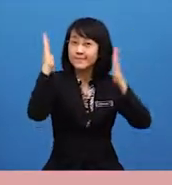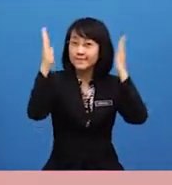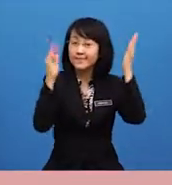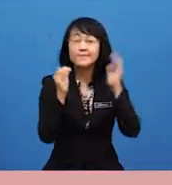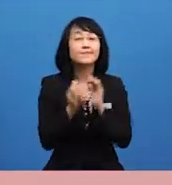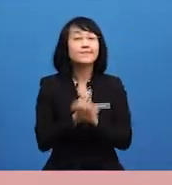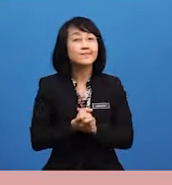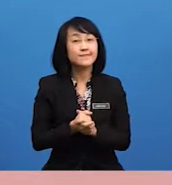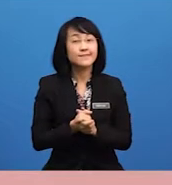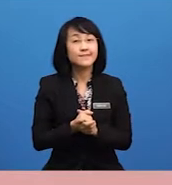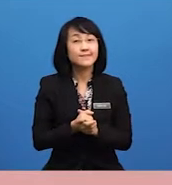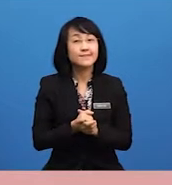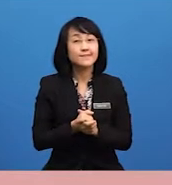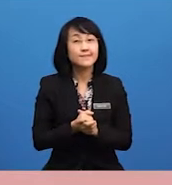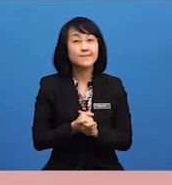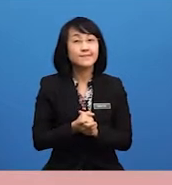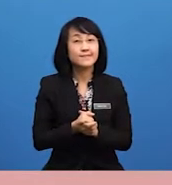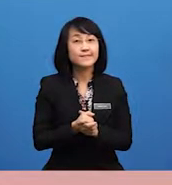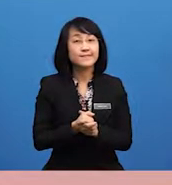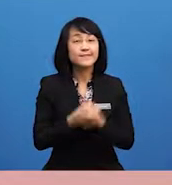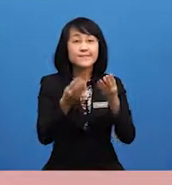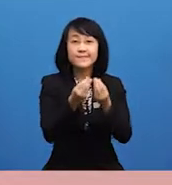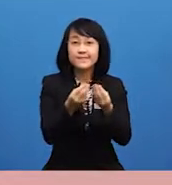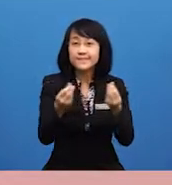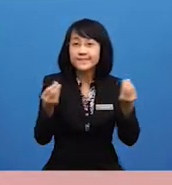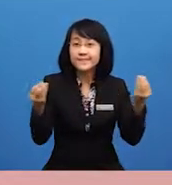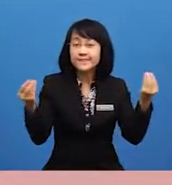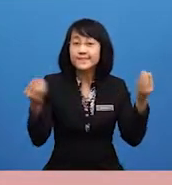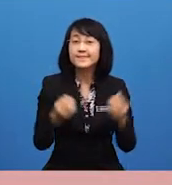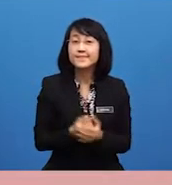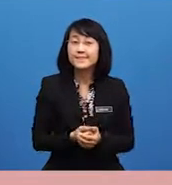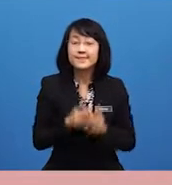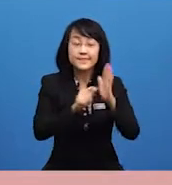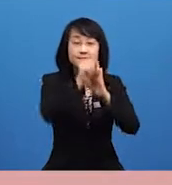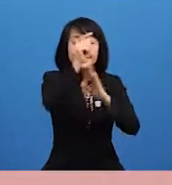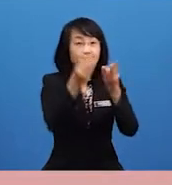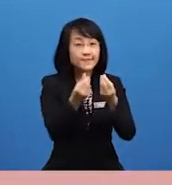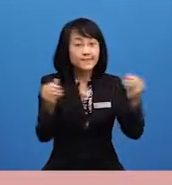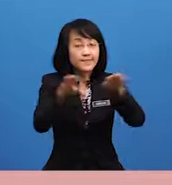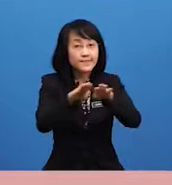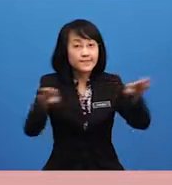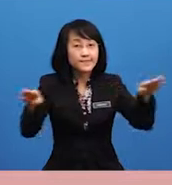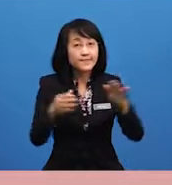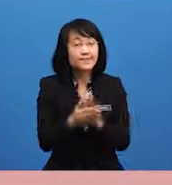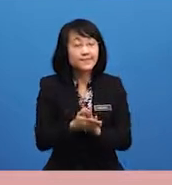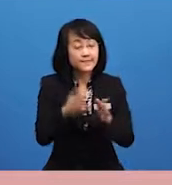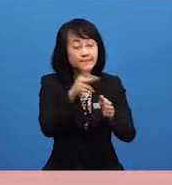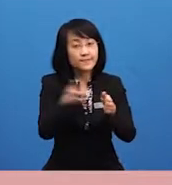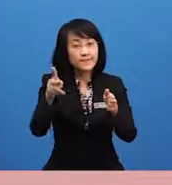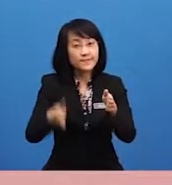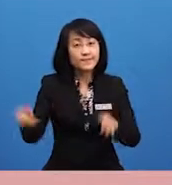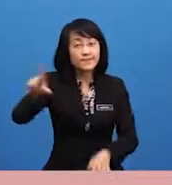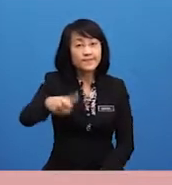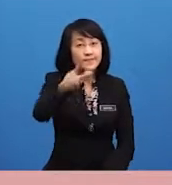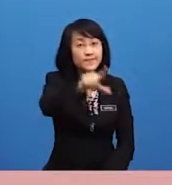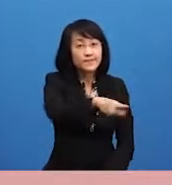iaitu tanah tinggi, tanah pamah, pinggir laut dan